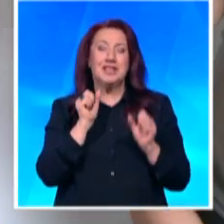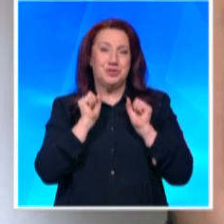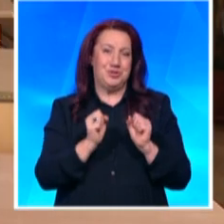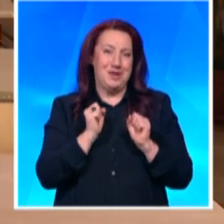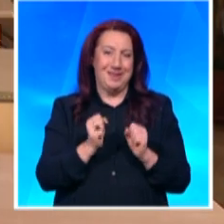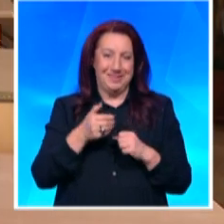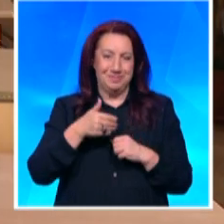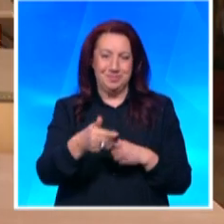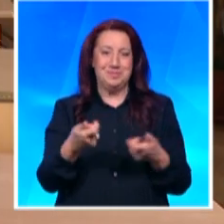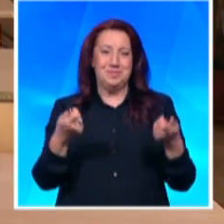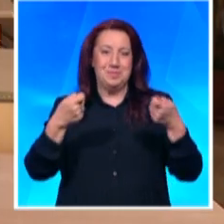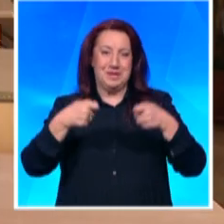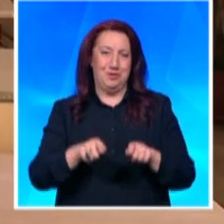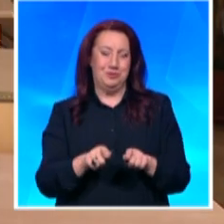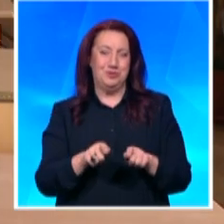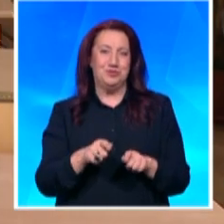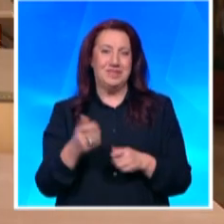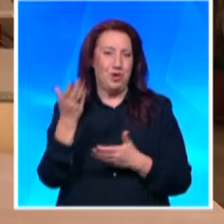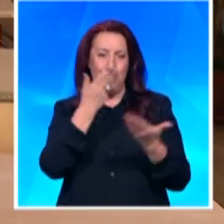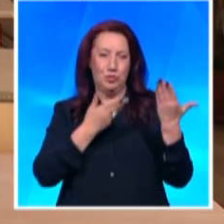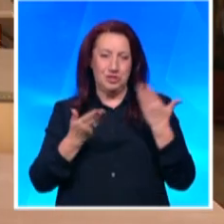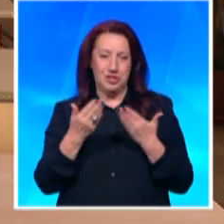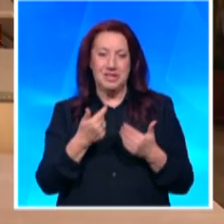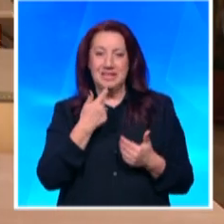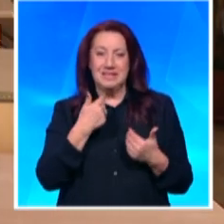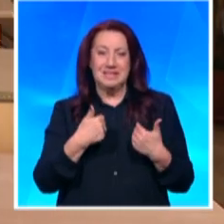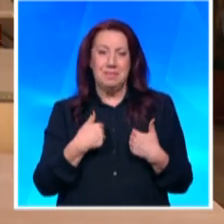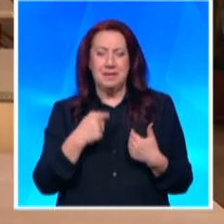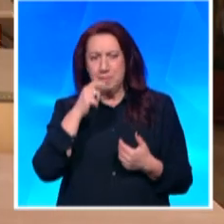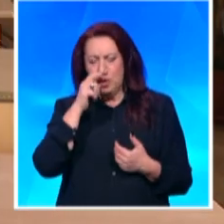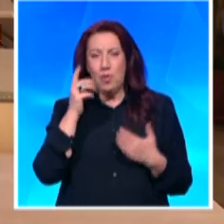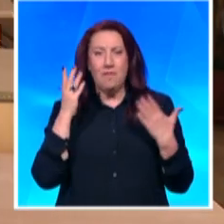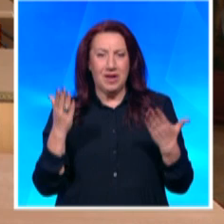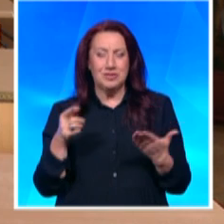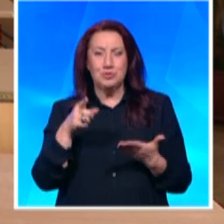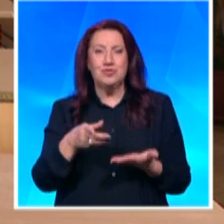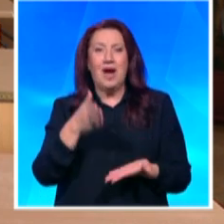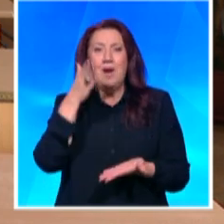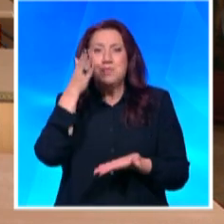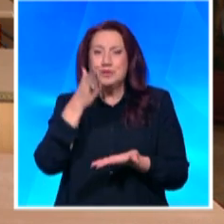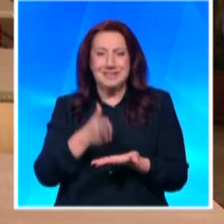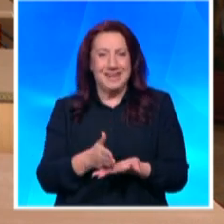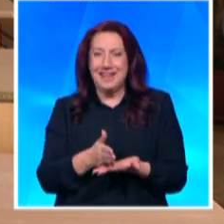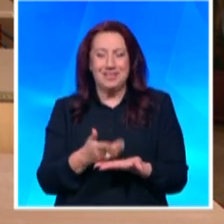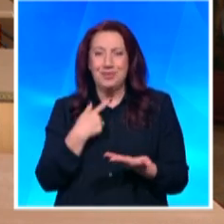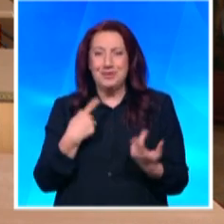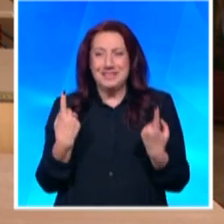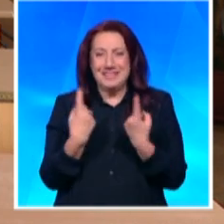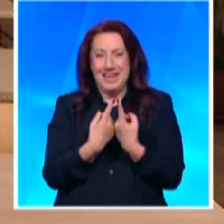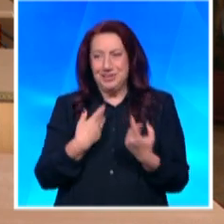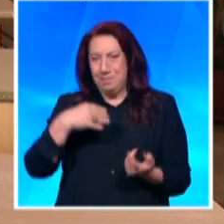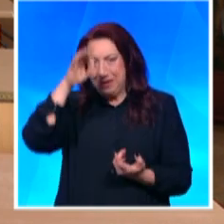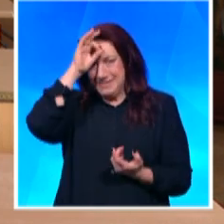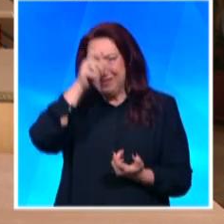път. Лично за мен е изключително важно да се съберем, нали? Защото това е може би един от последните пъти, в които ще се среща с тези хора. И при положение,